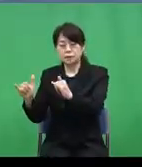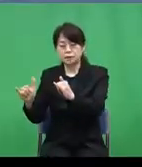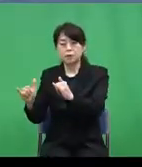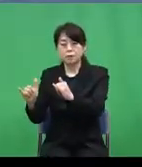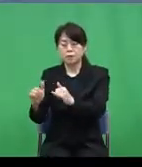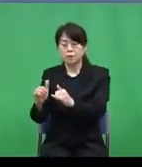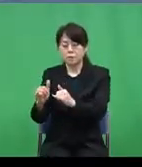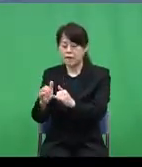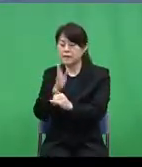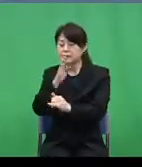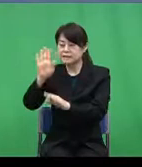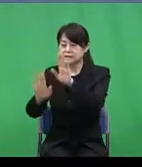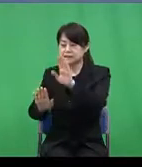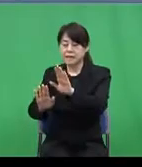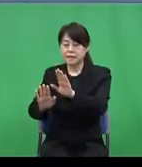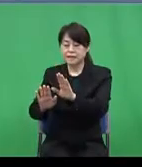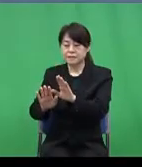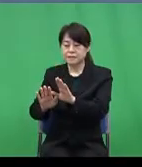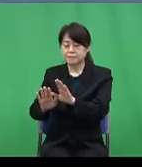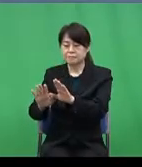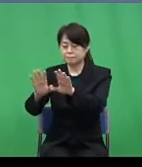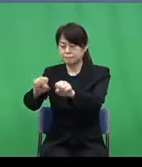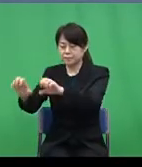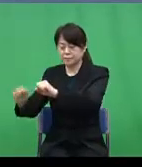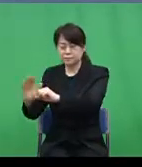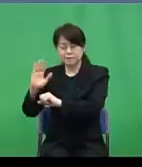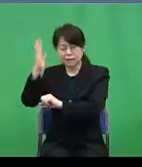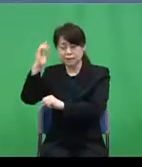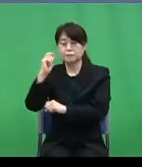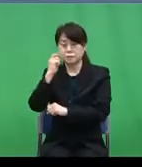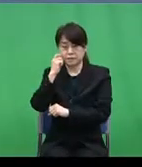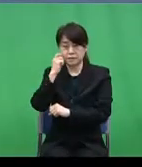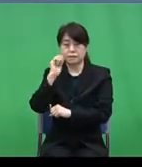か実態が把握できないんですけれども、まあ、昨年の、